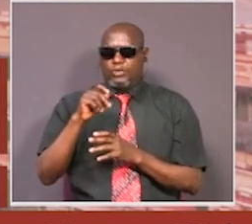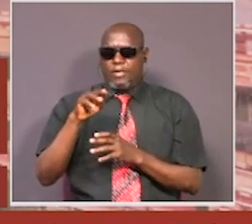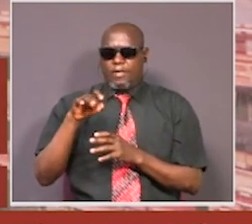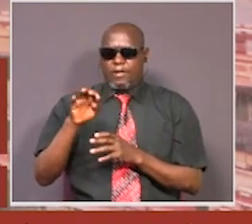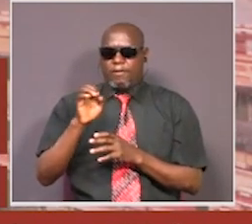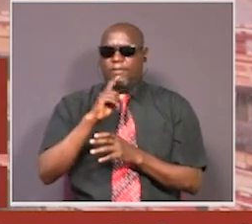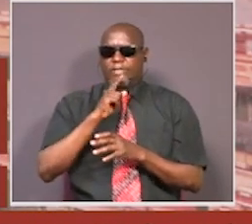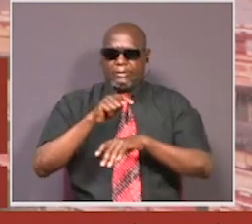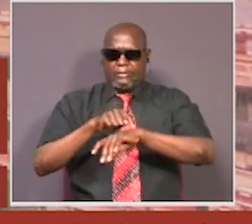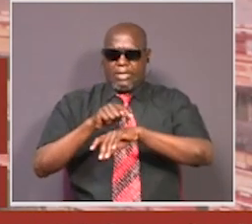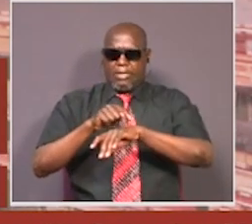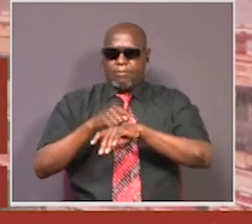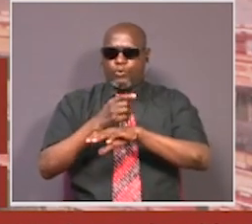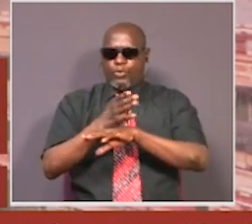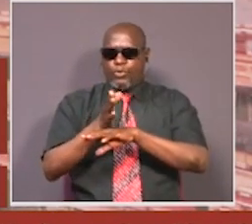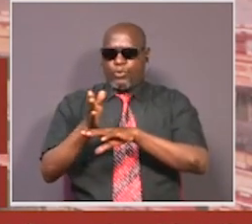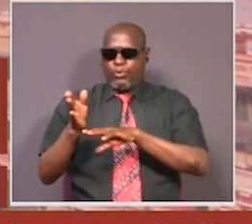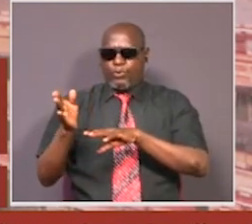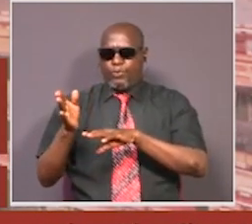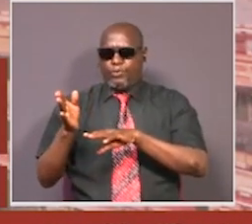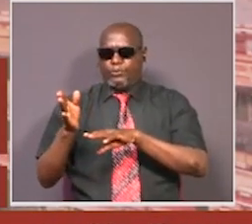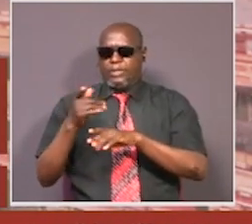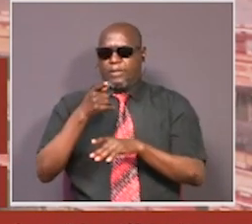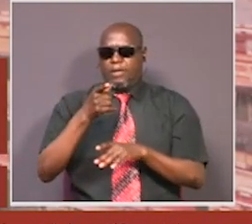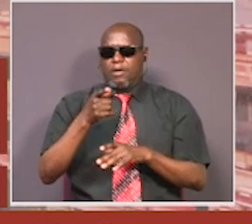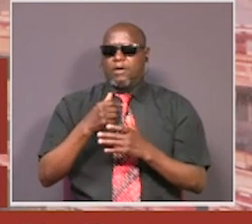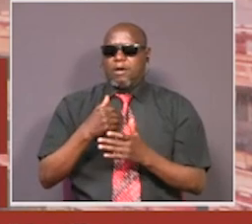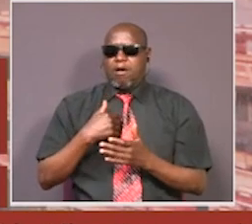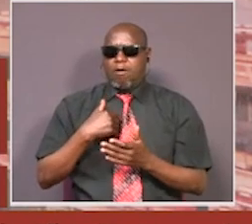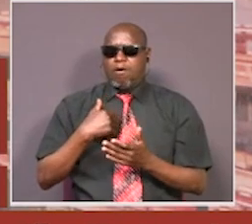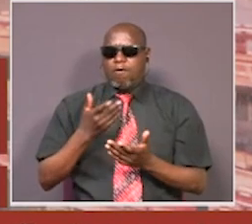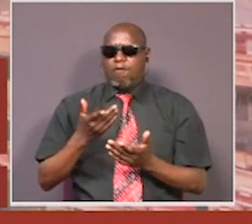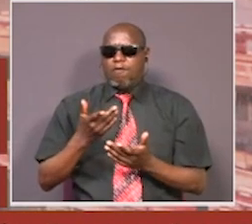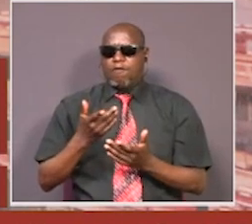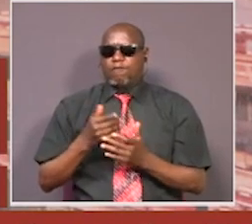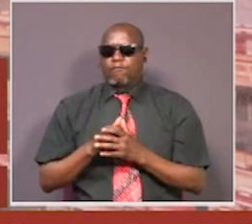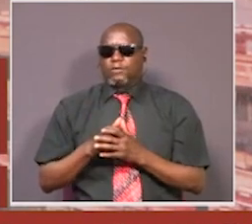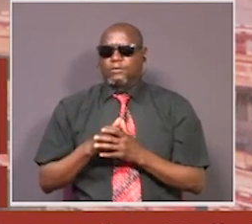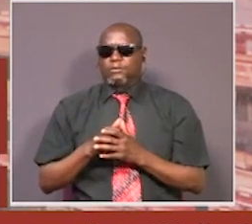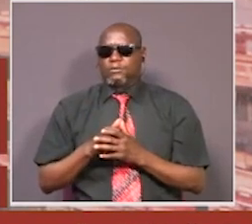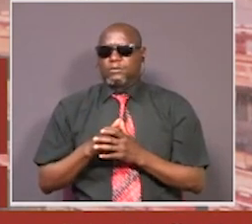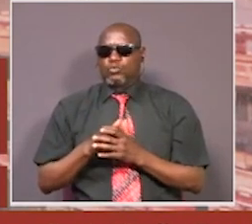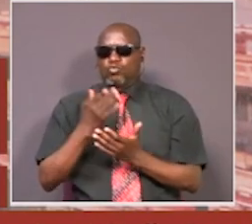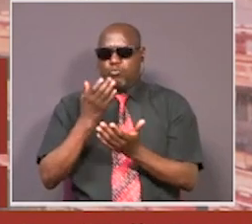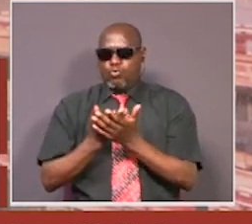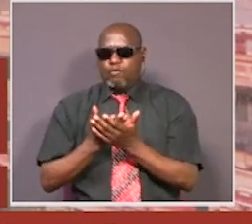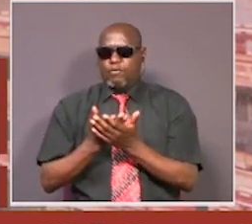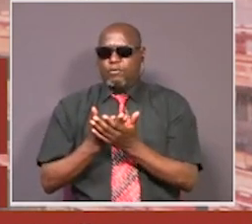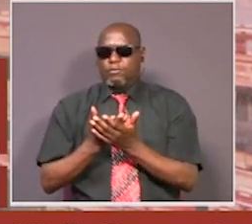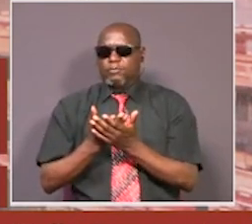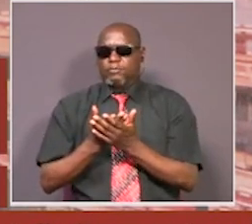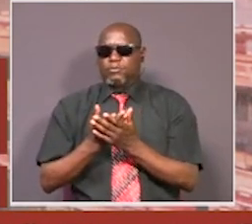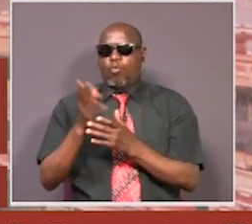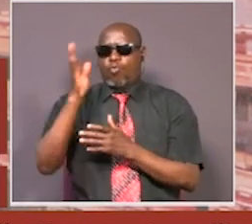amesisitiza kuwa muda unakwisha wa kudhibiti ongezeko hatari la joto duniani ambalo linaweza kusababisha uharibifu mkubwa. Kiongozi huyo